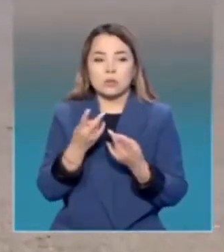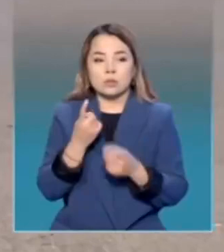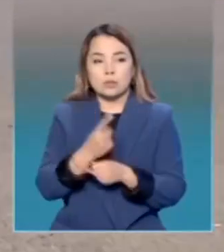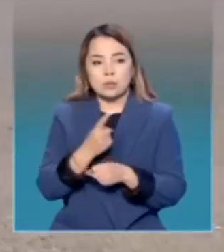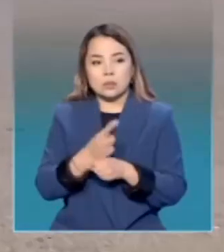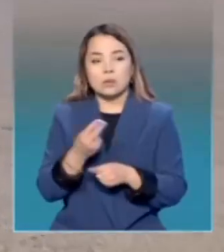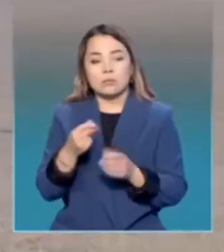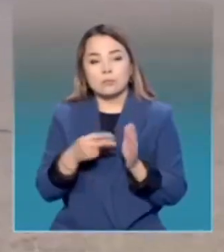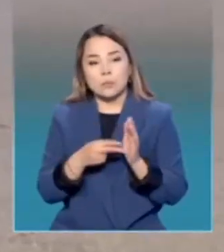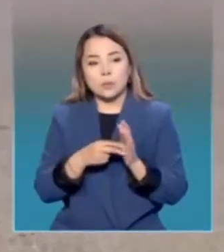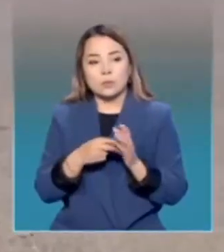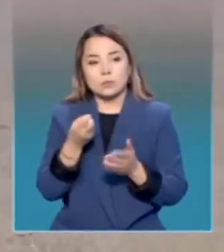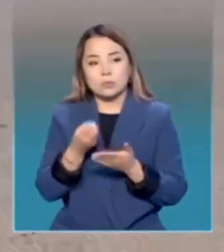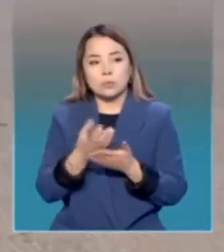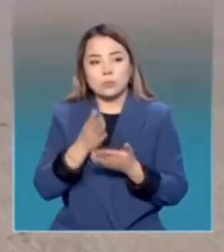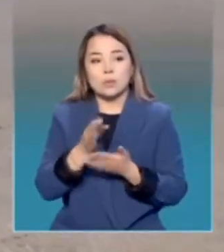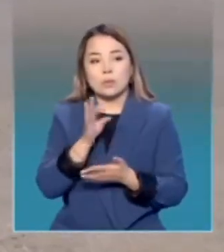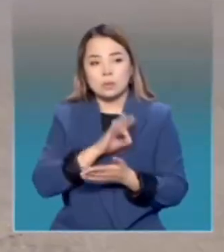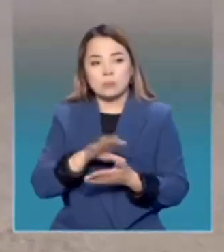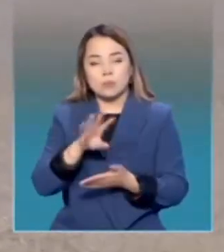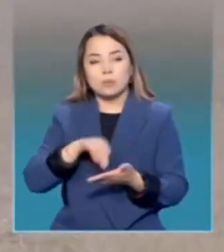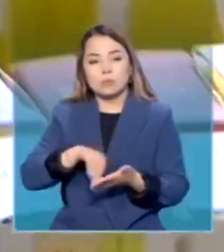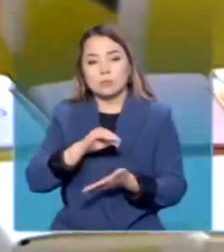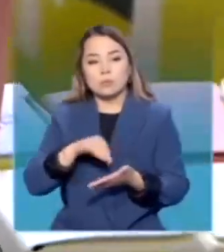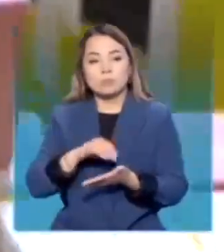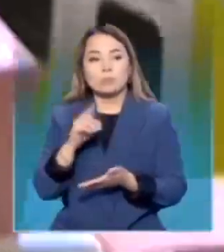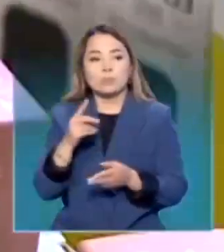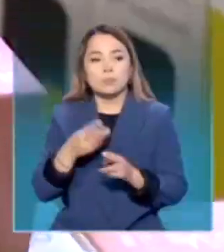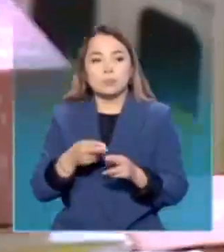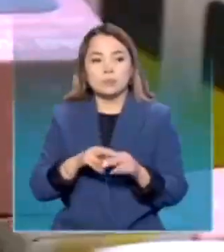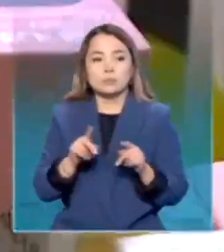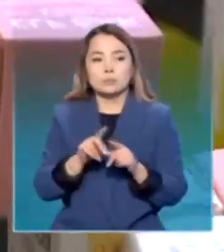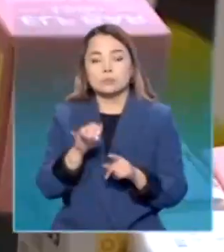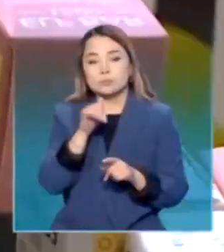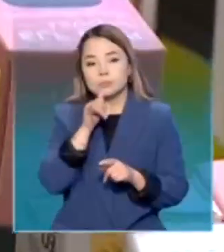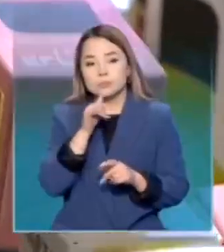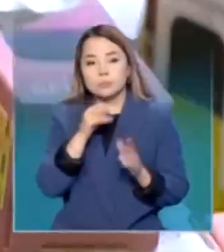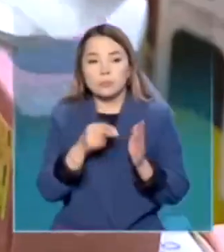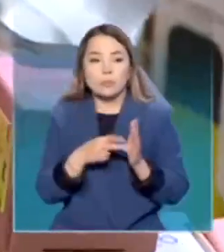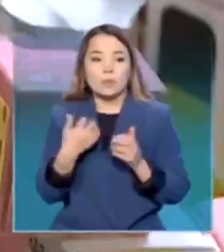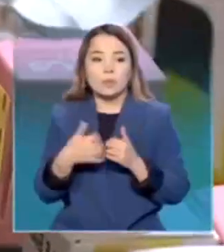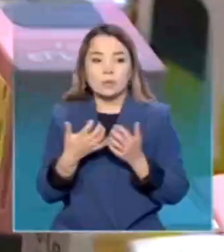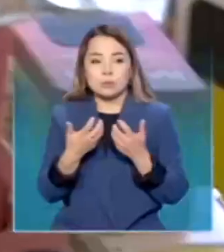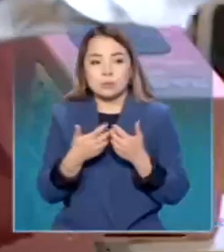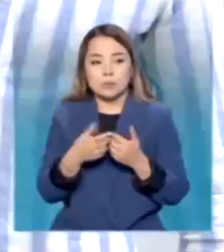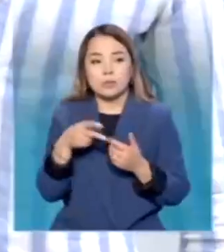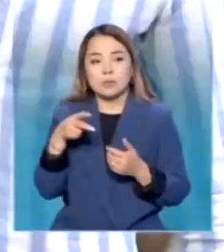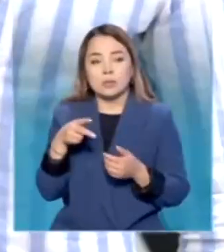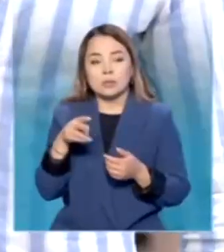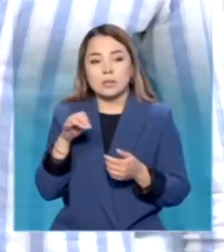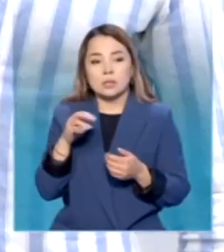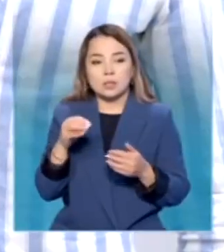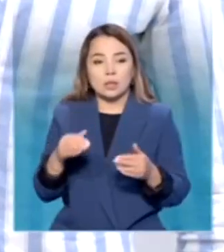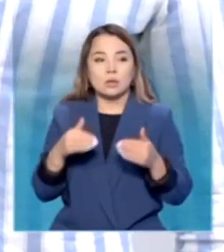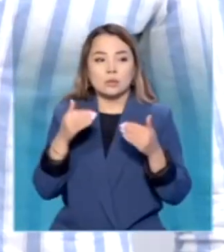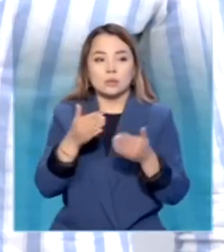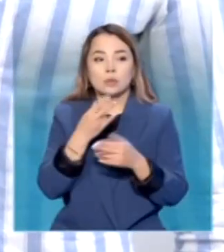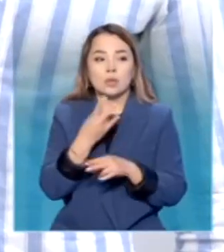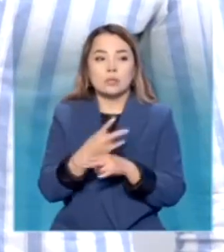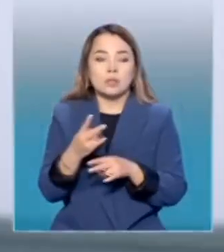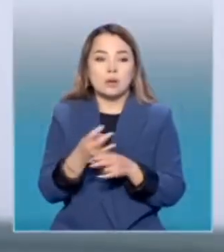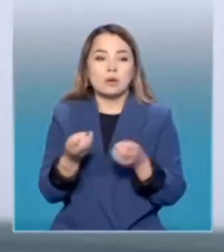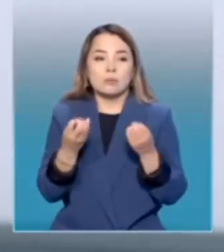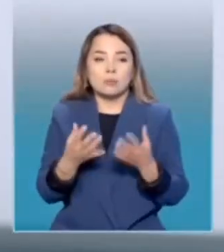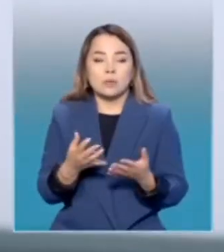бағасын қымбаттату себебі ол қол жетімді болғандықтан оны барлығы алады. Расында да бұл темекінің бағасы орташа есеппен 2000 теңгеден аспайды, ал зияны